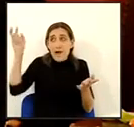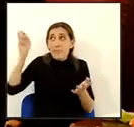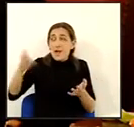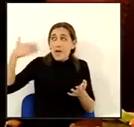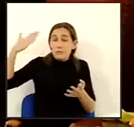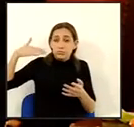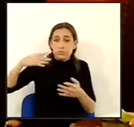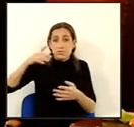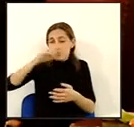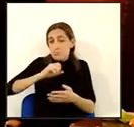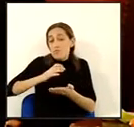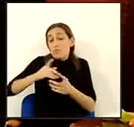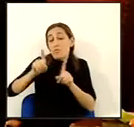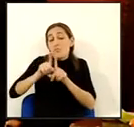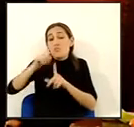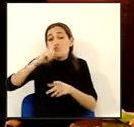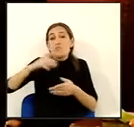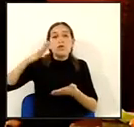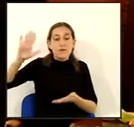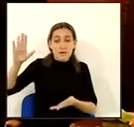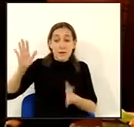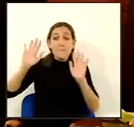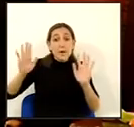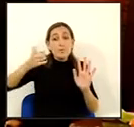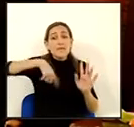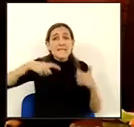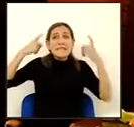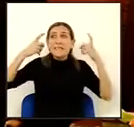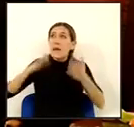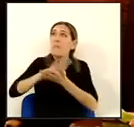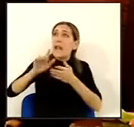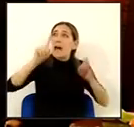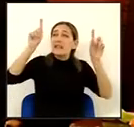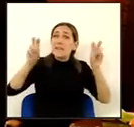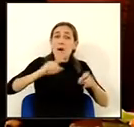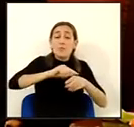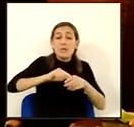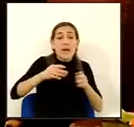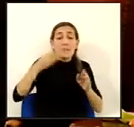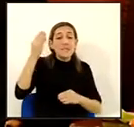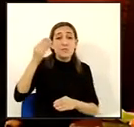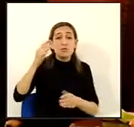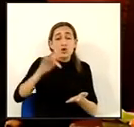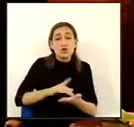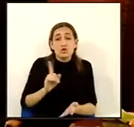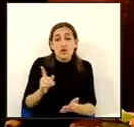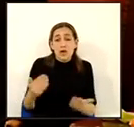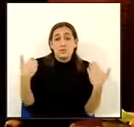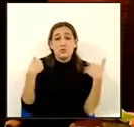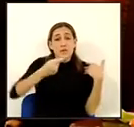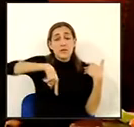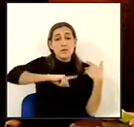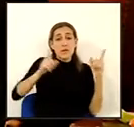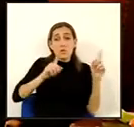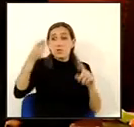molt de temps. El nostre grup municipal no entrarà a polititzar perquè entenem que no ens toca, una qüestió que una part dels treballadors